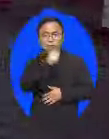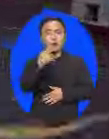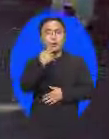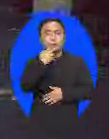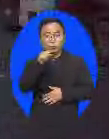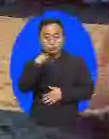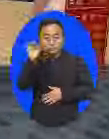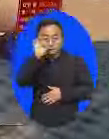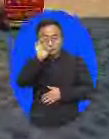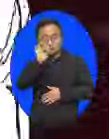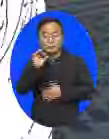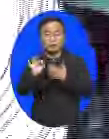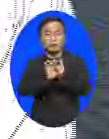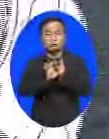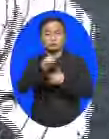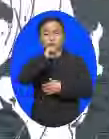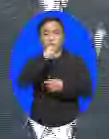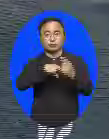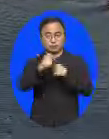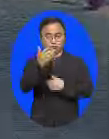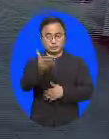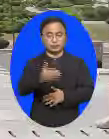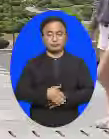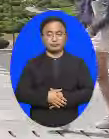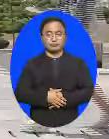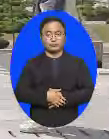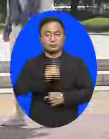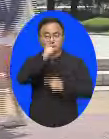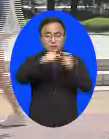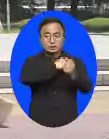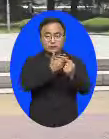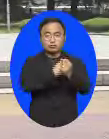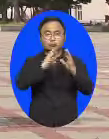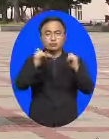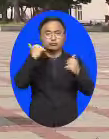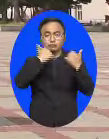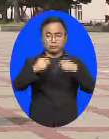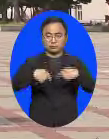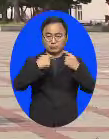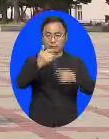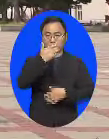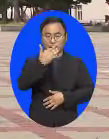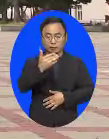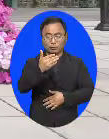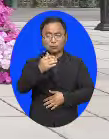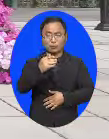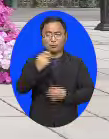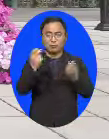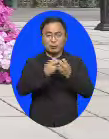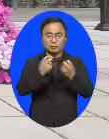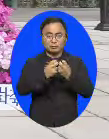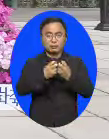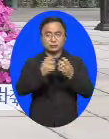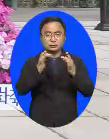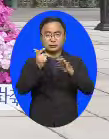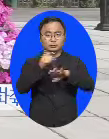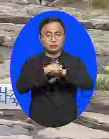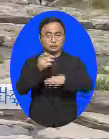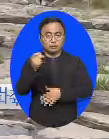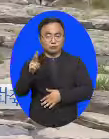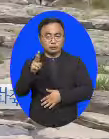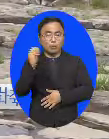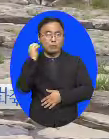소재를 발굴할 경우 가산점이 부여됩니다. 응모 자격은 국민 누구나 참여 가능하며 응모 방법은